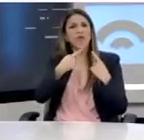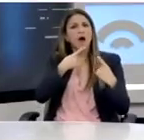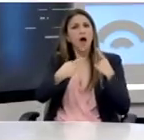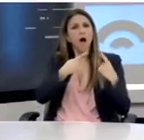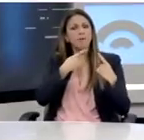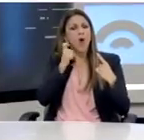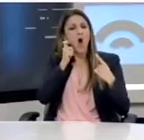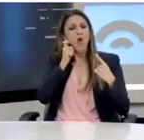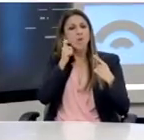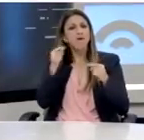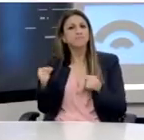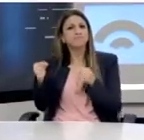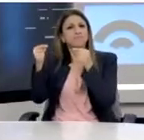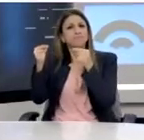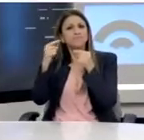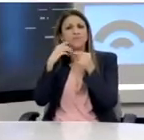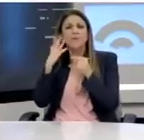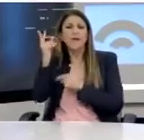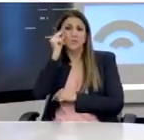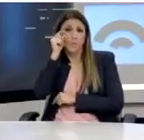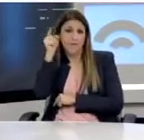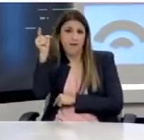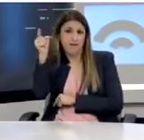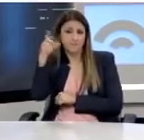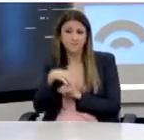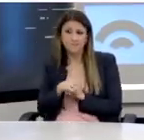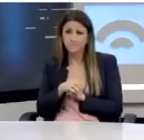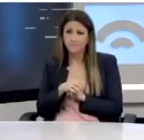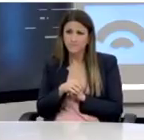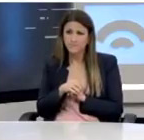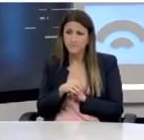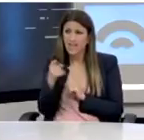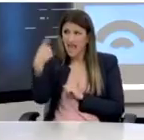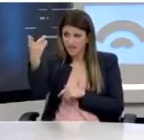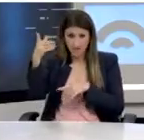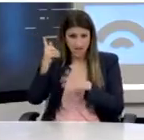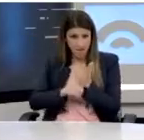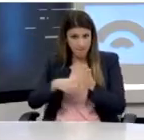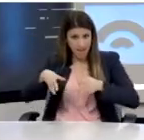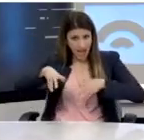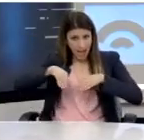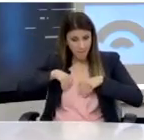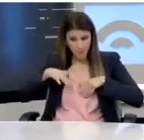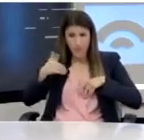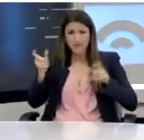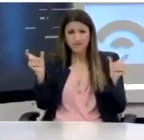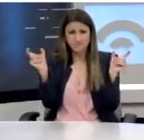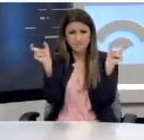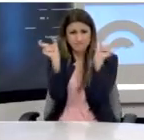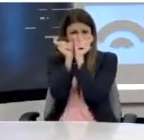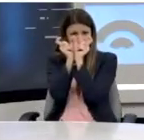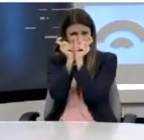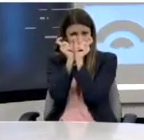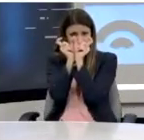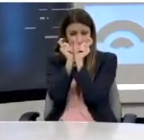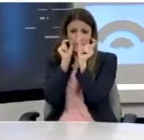το ονοματολογικό με τον βόρειο γείτονά μας, δεν ήταν να αποδεχθούν σύνθετη ονομασία